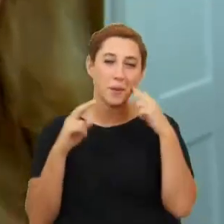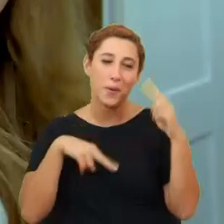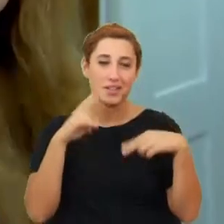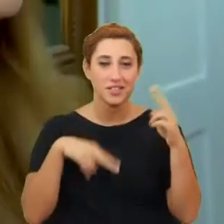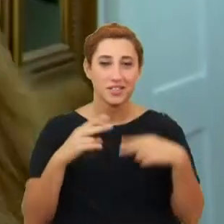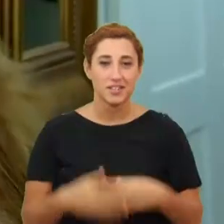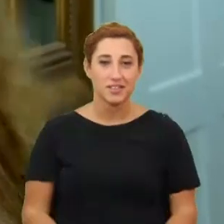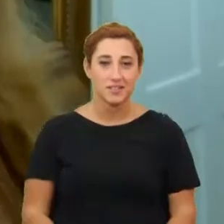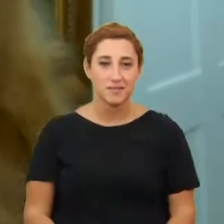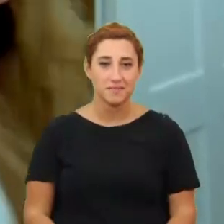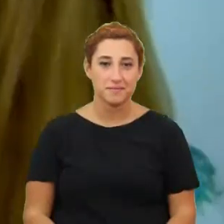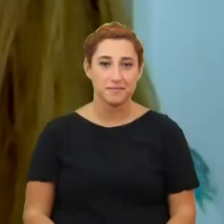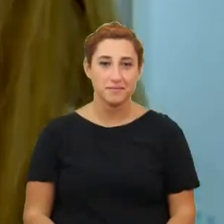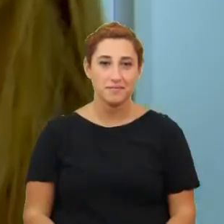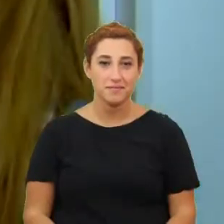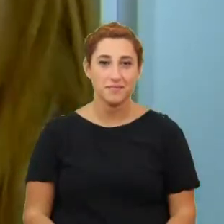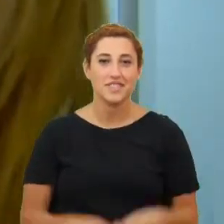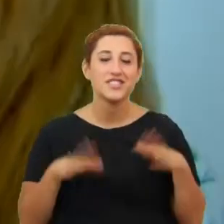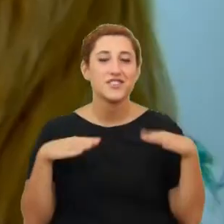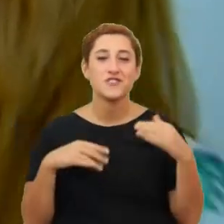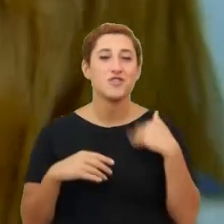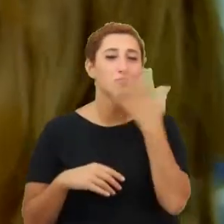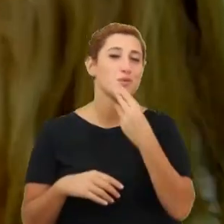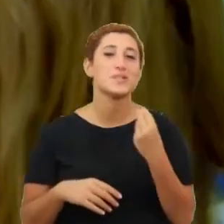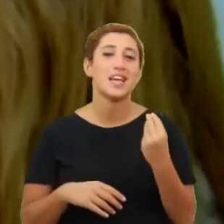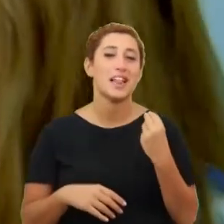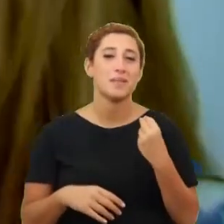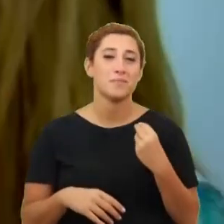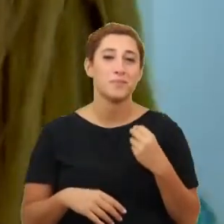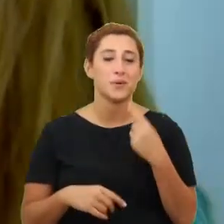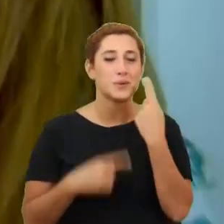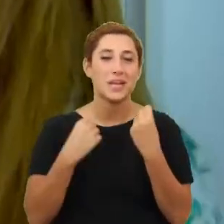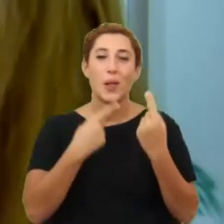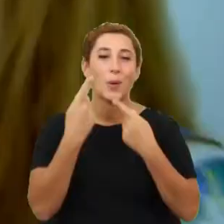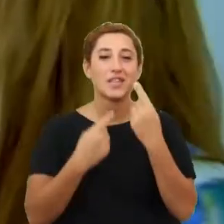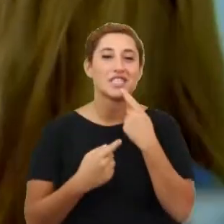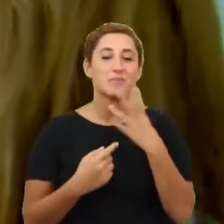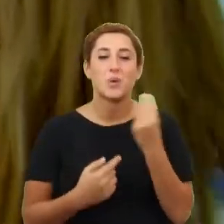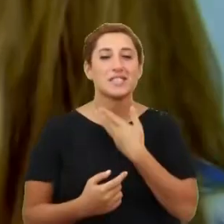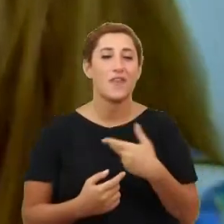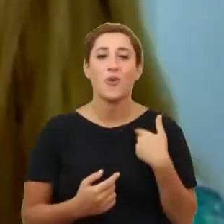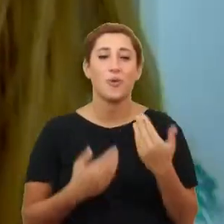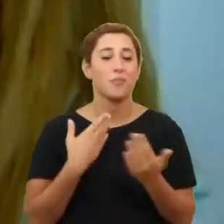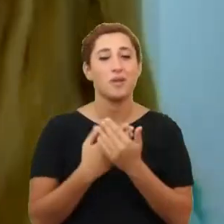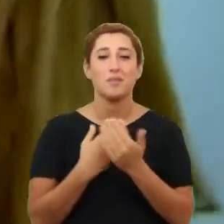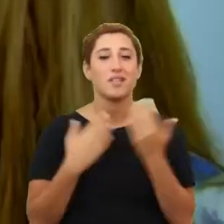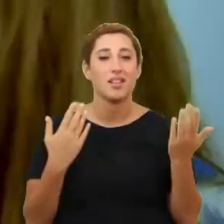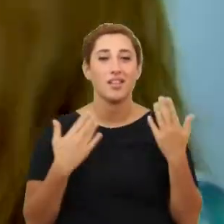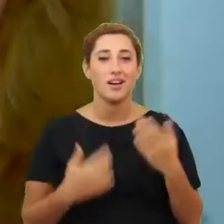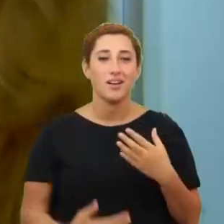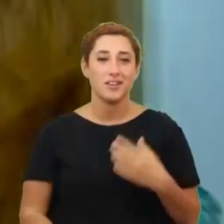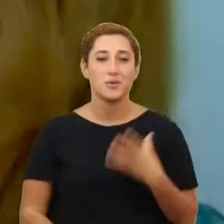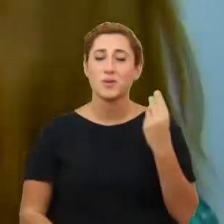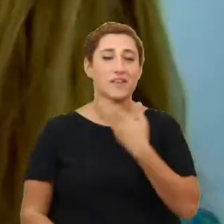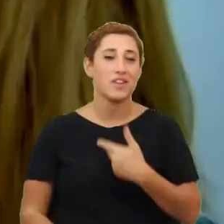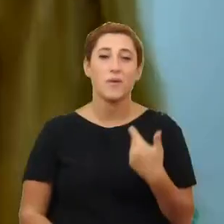gibi koklaşalım. Civcivim güzelim, dudu dilim, çok seviyorum. Aman